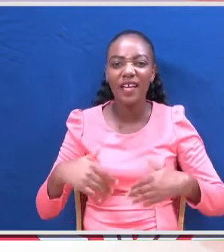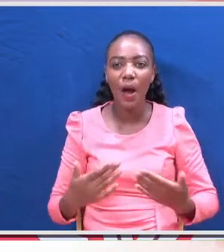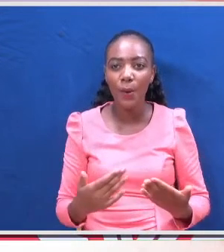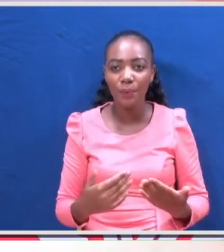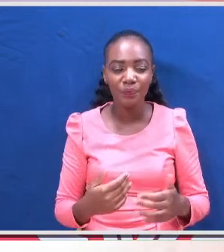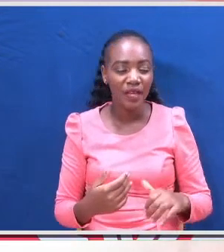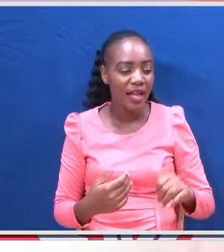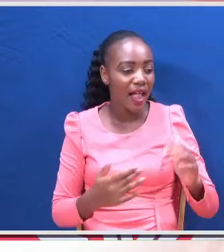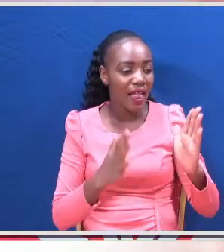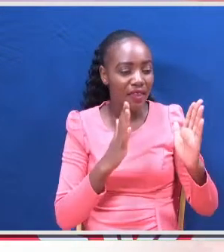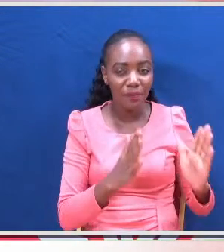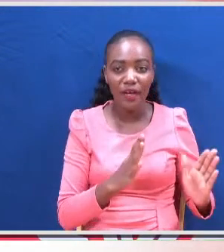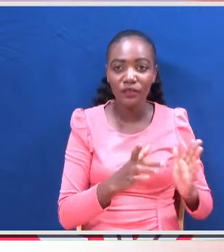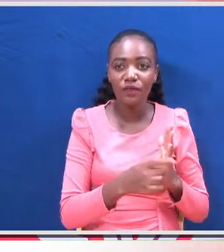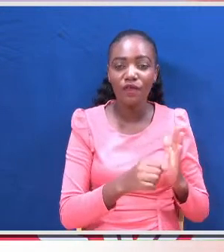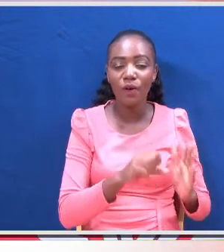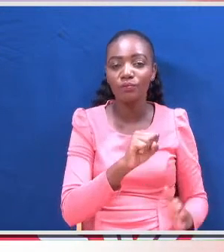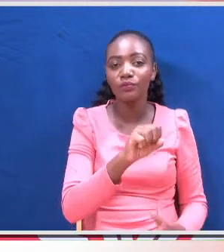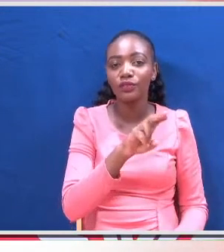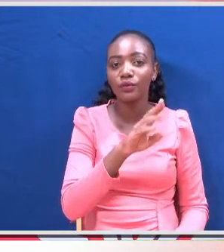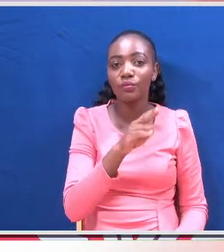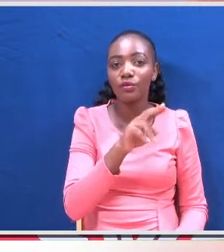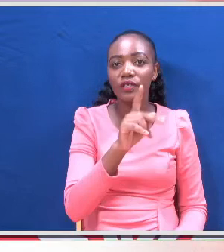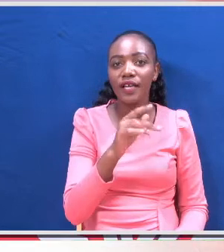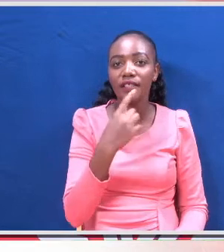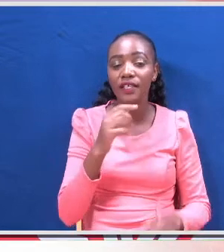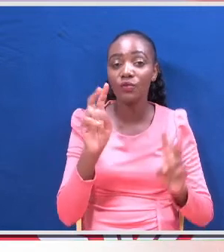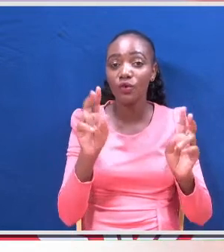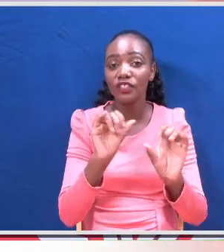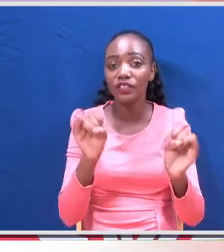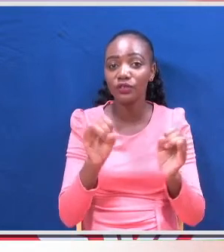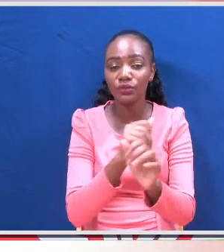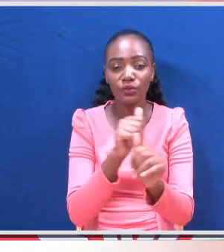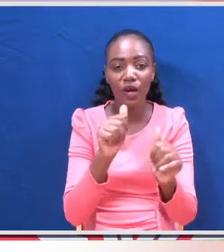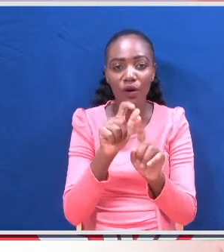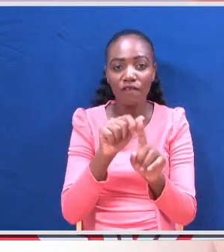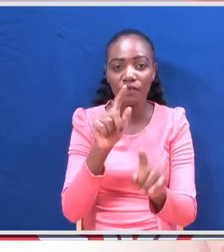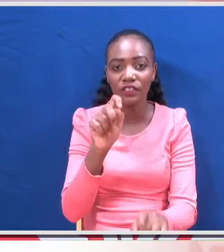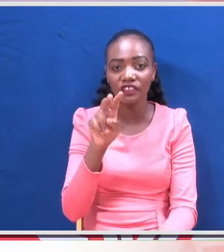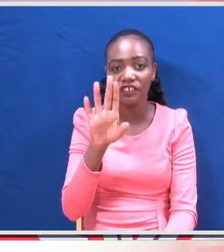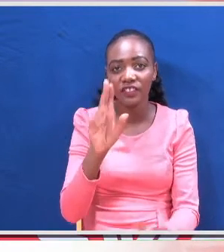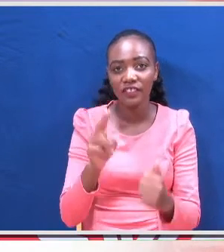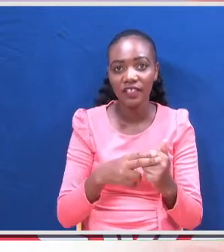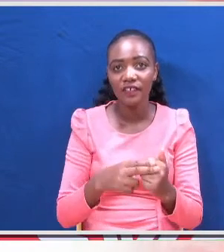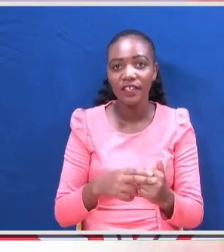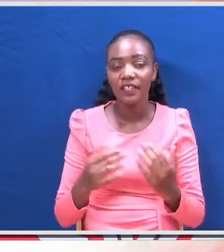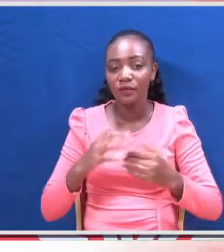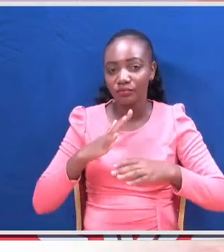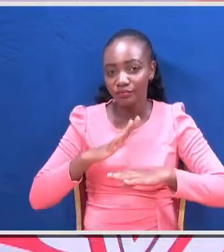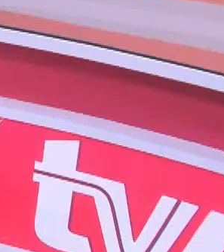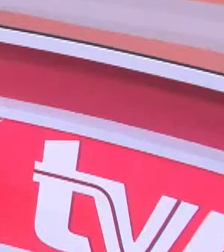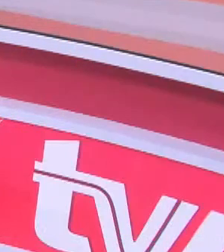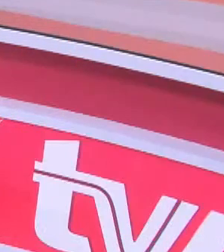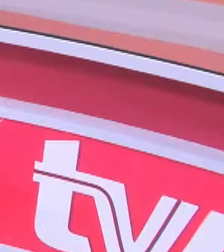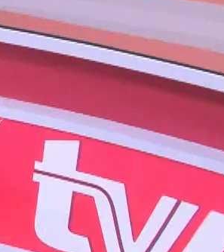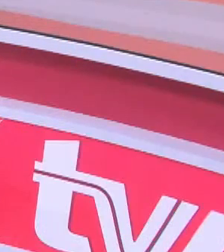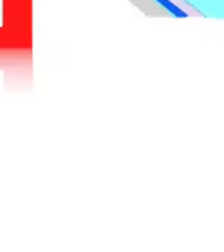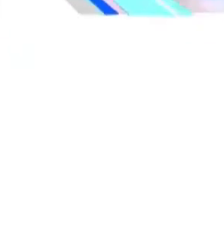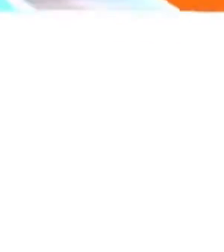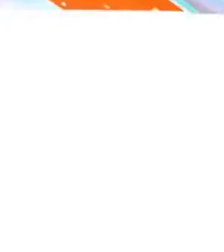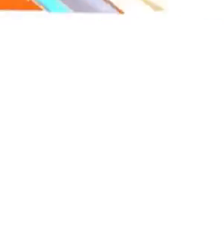Boy anasema kutoka kule Subukia vile wanapokea taarifa za TV 47. Kwa sasa mapumziko kidogo, lakini msicheze mbali.